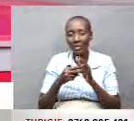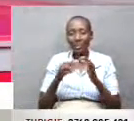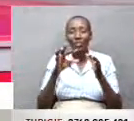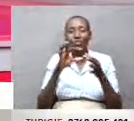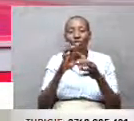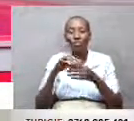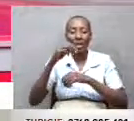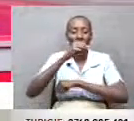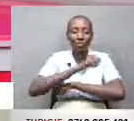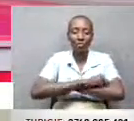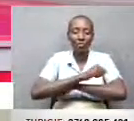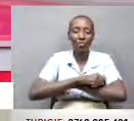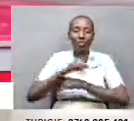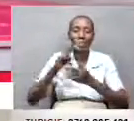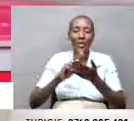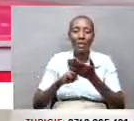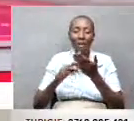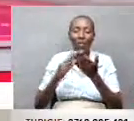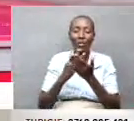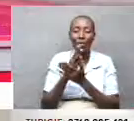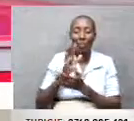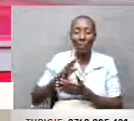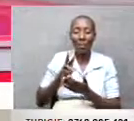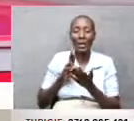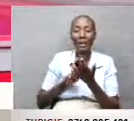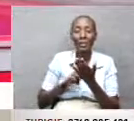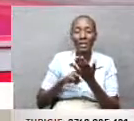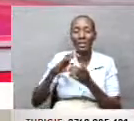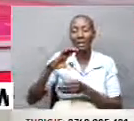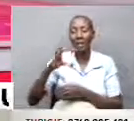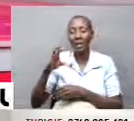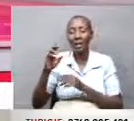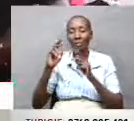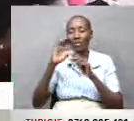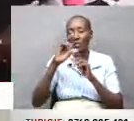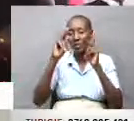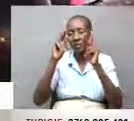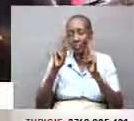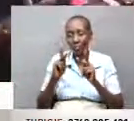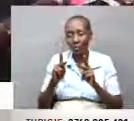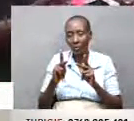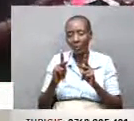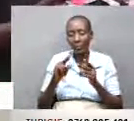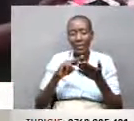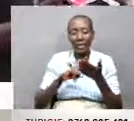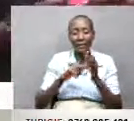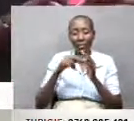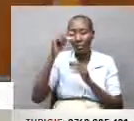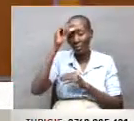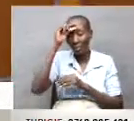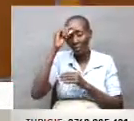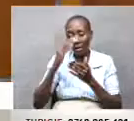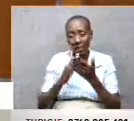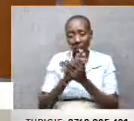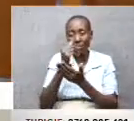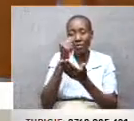wa serikali kupitia kwa afisi ya mwakilishi wa kina mama eneo la Kisumu. Ni mradi wa serikali kupitia kwa afisi ya